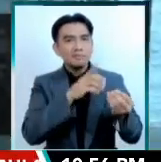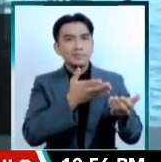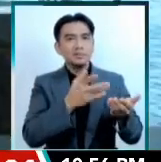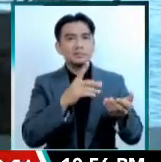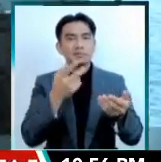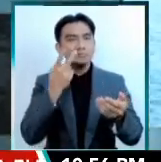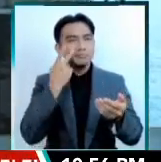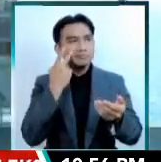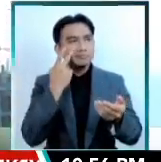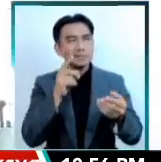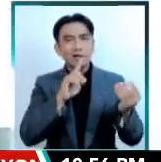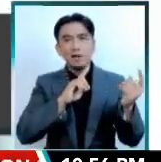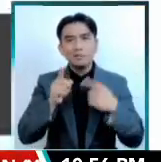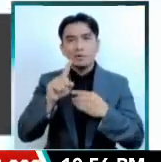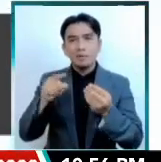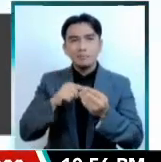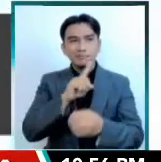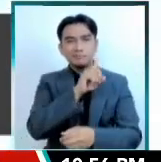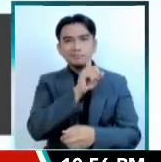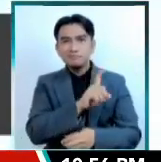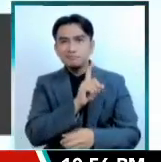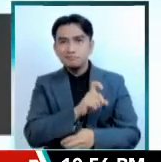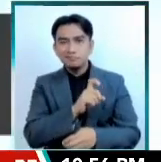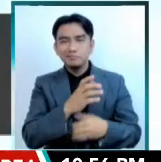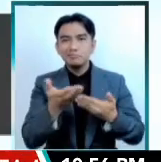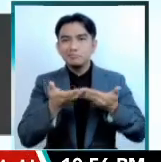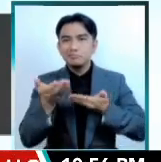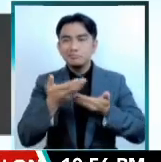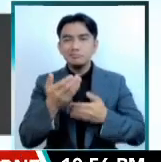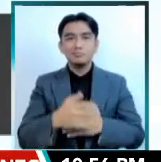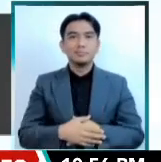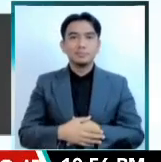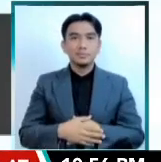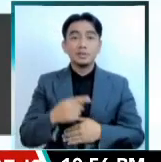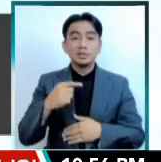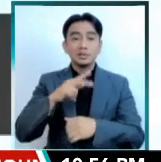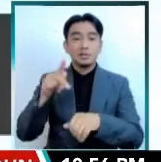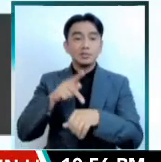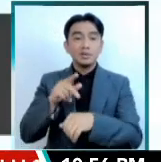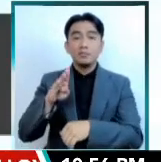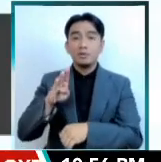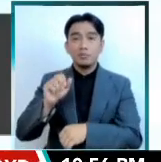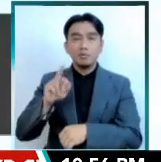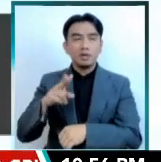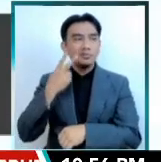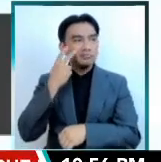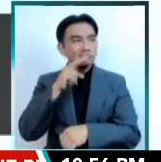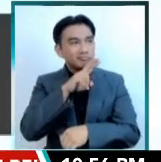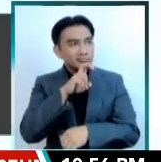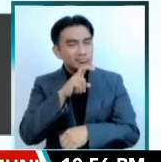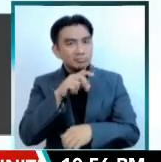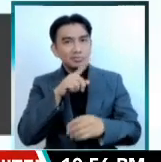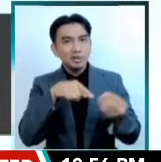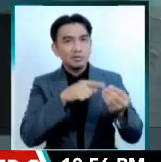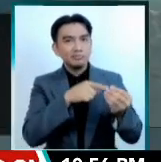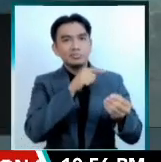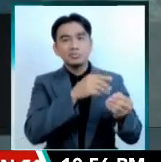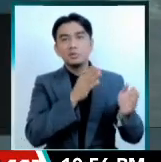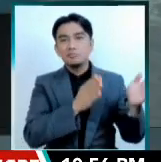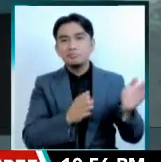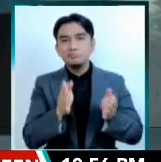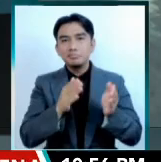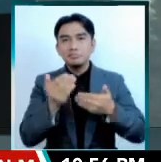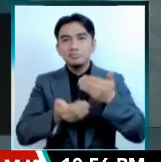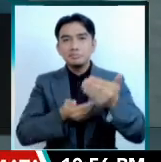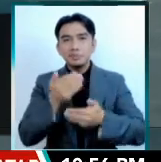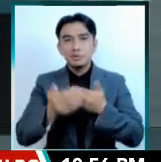kwestyonableng transaksyon. Pinuri rin ng Philippine Bar Association ng Senado dahil sa mga ginawa nitong hakbang. Nananawagan din sila